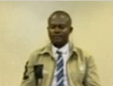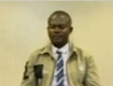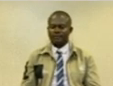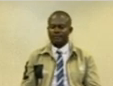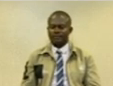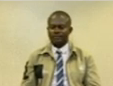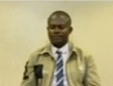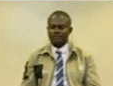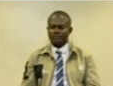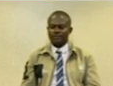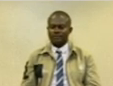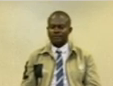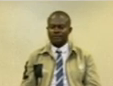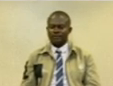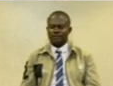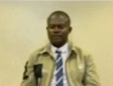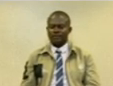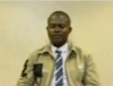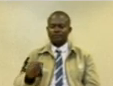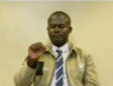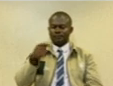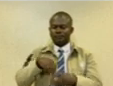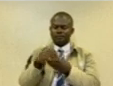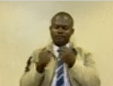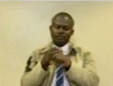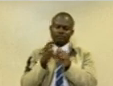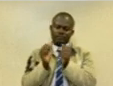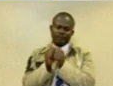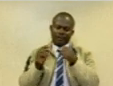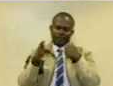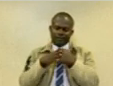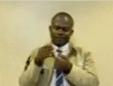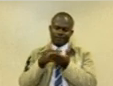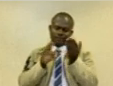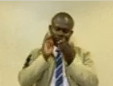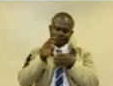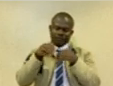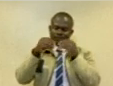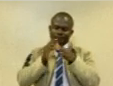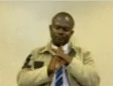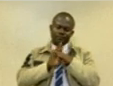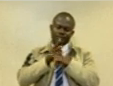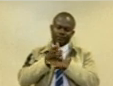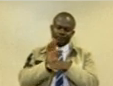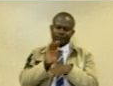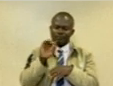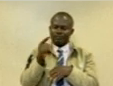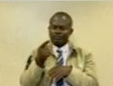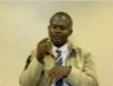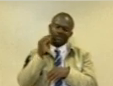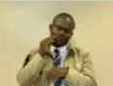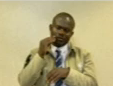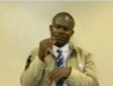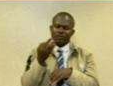this initiative kicked off in July, Icyambere, muri 2019, tuzatanga agera kuri miliyari imwe na